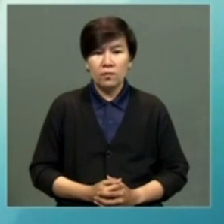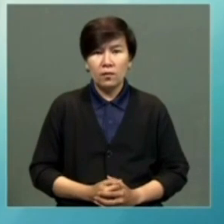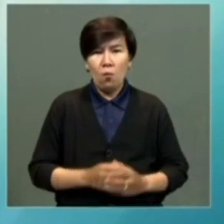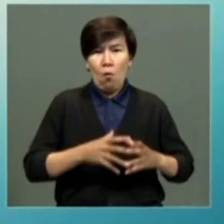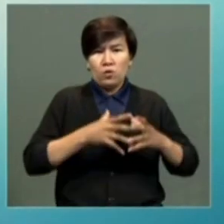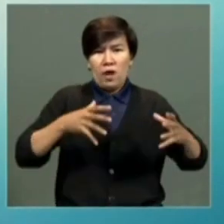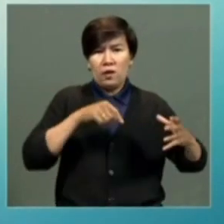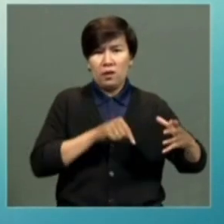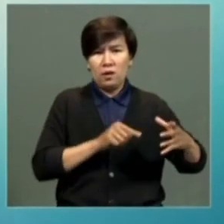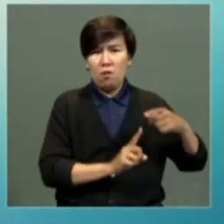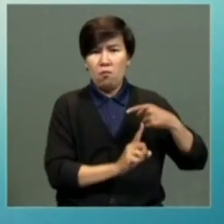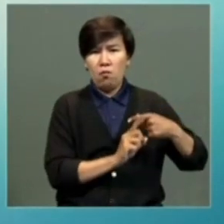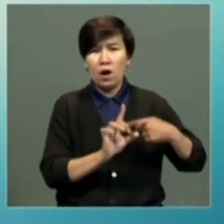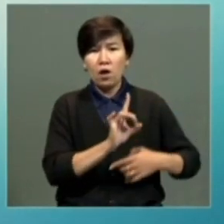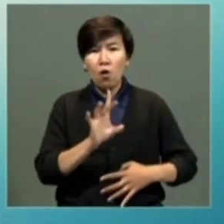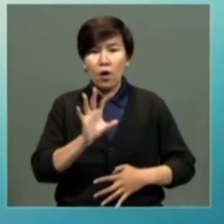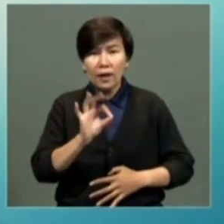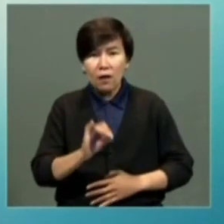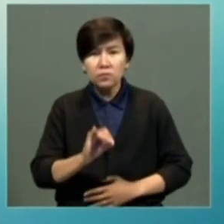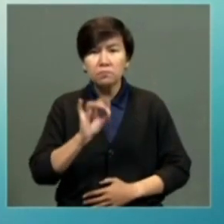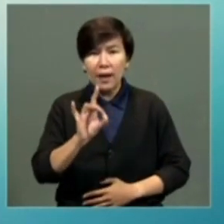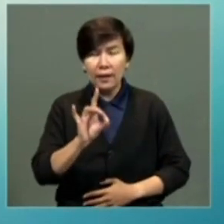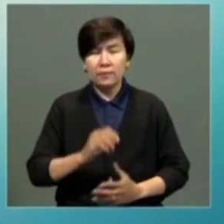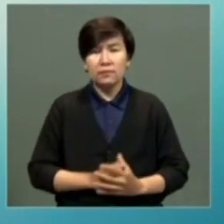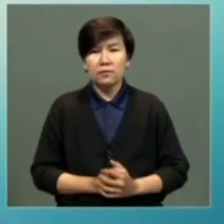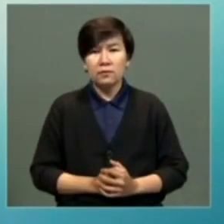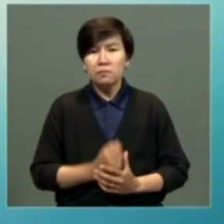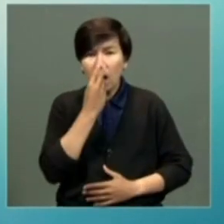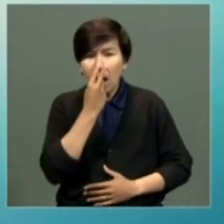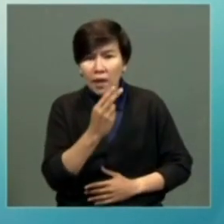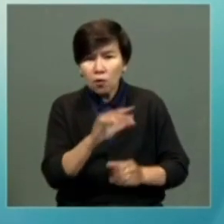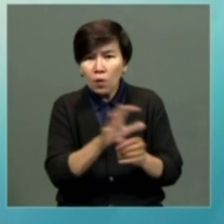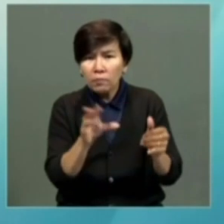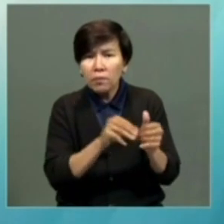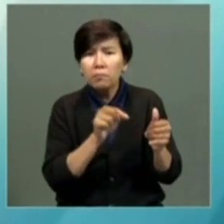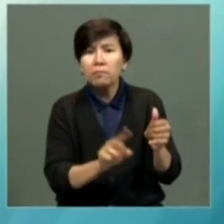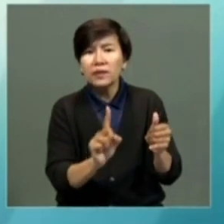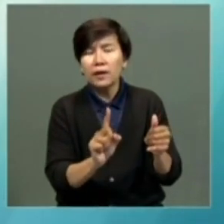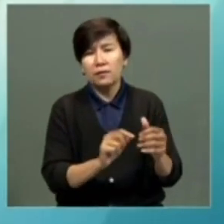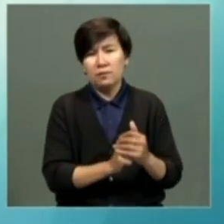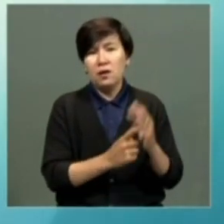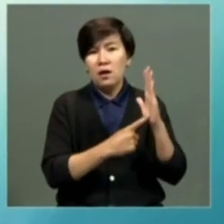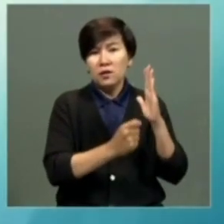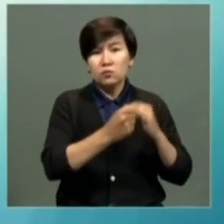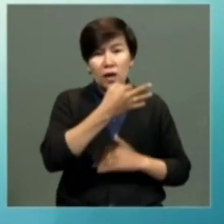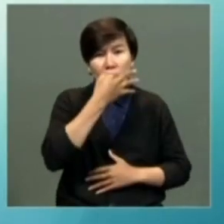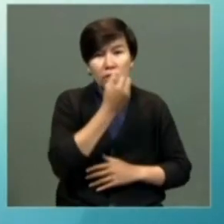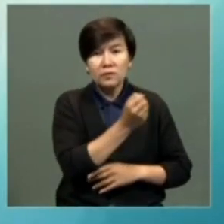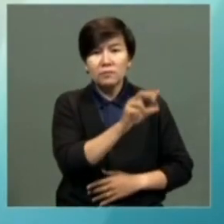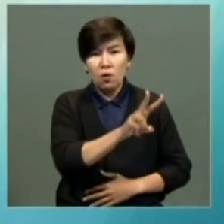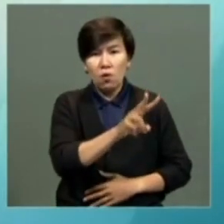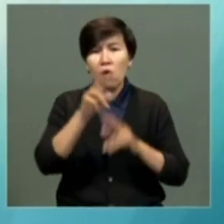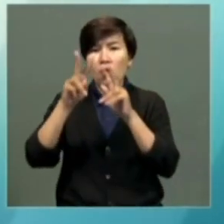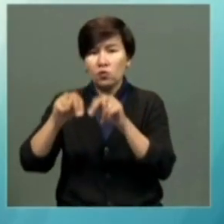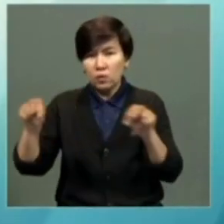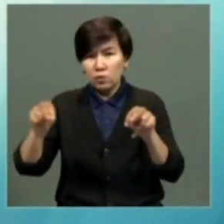หญ่คือ198คนนะครับเราพบที่สมุทรสาคร12นนทบุรี17ระย